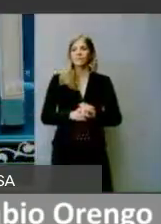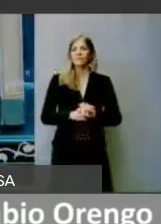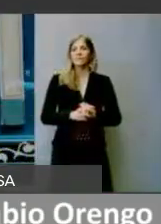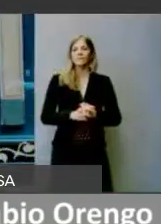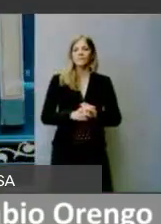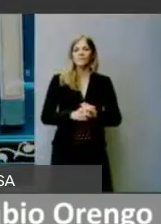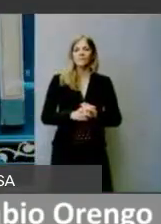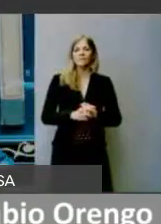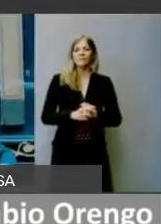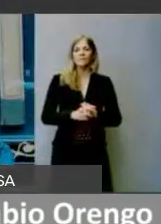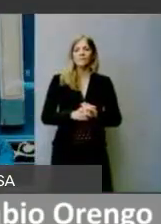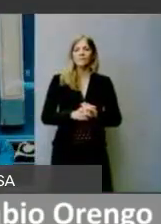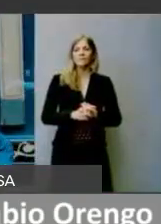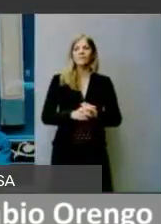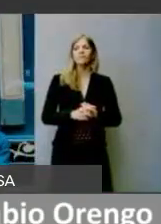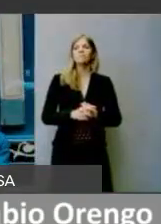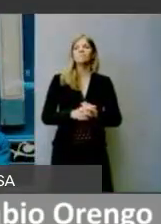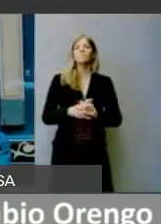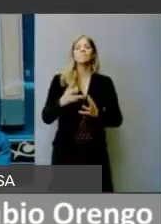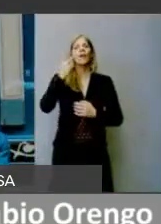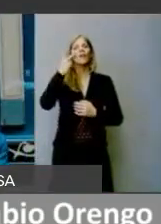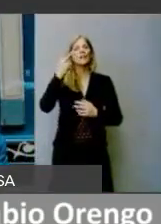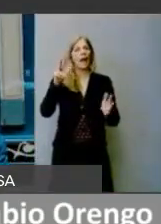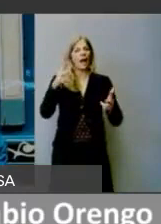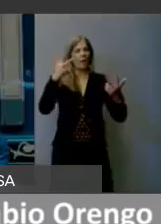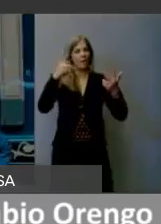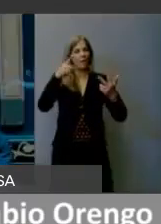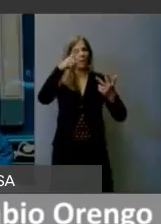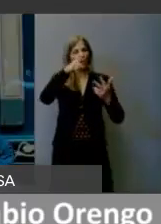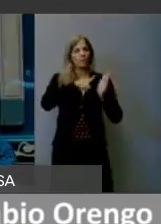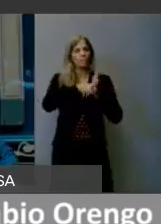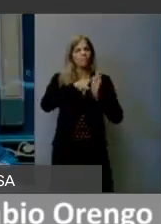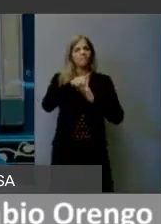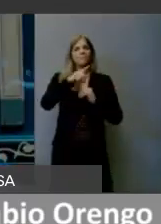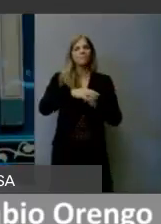Chiamiamo i consiglieri collegati a remoto.